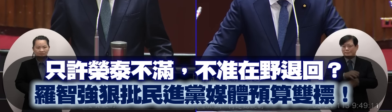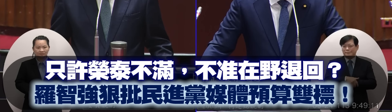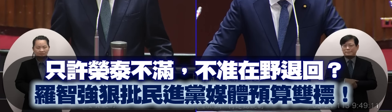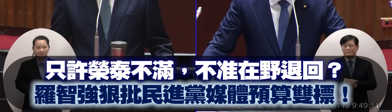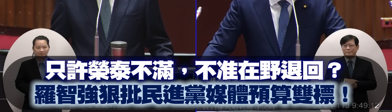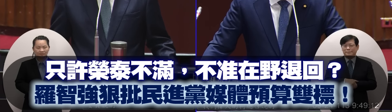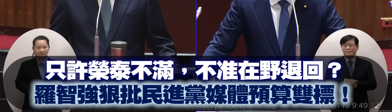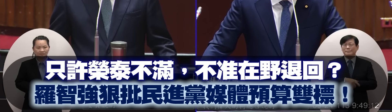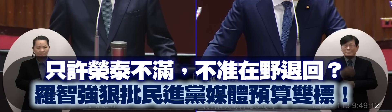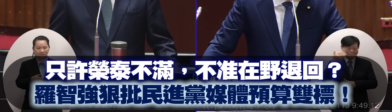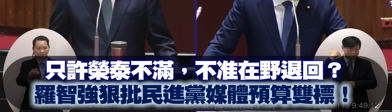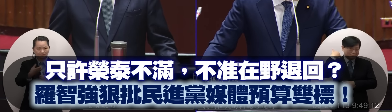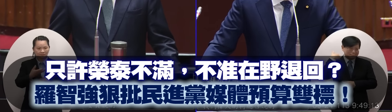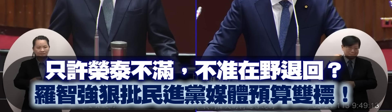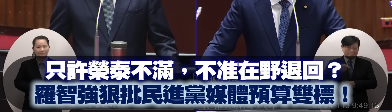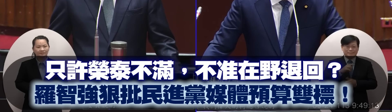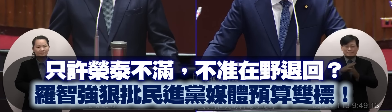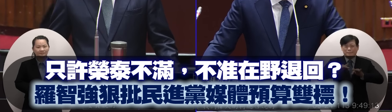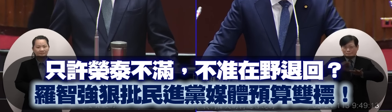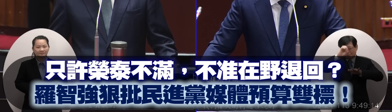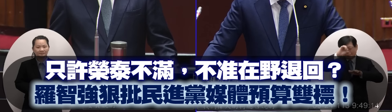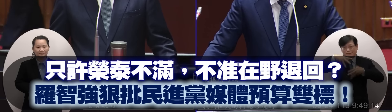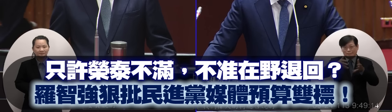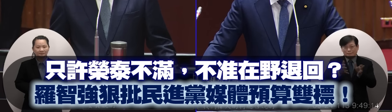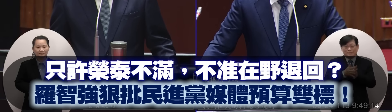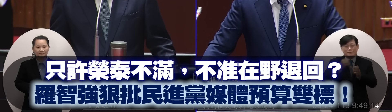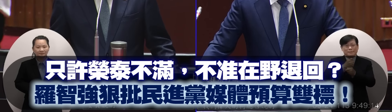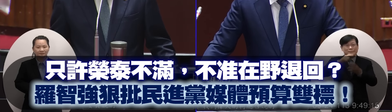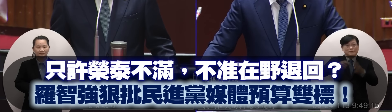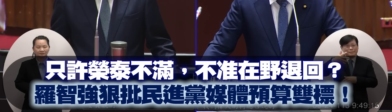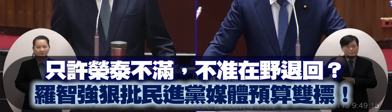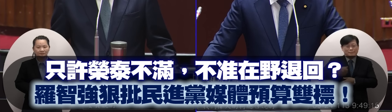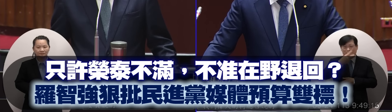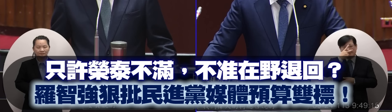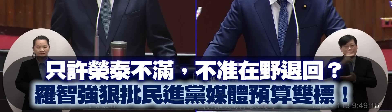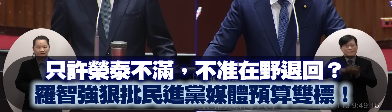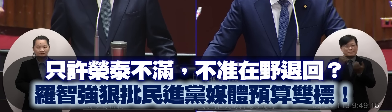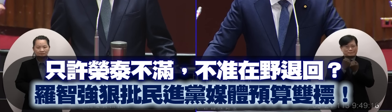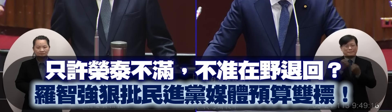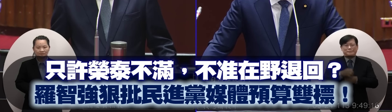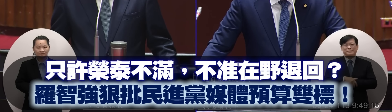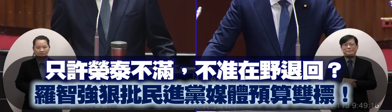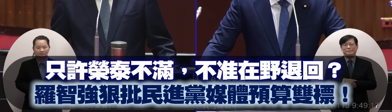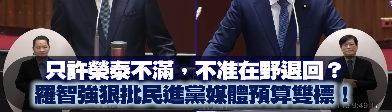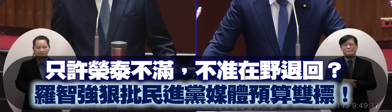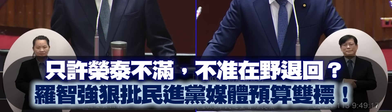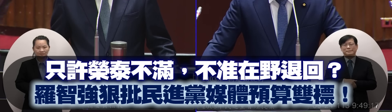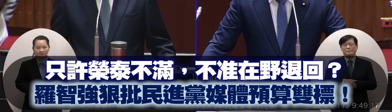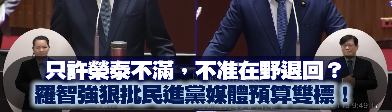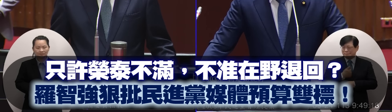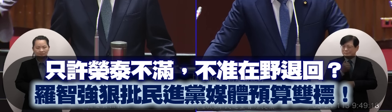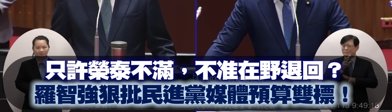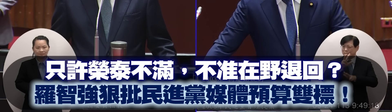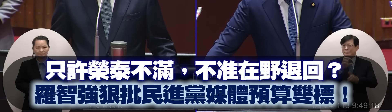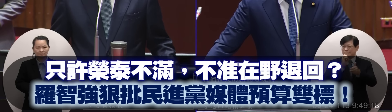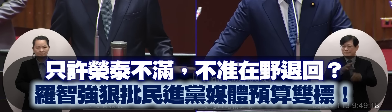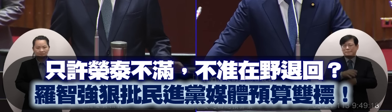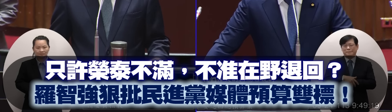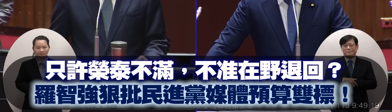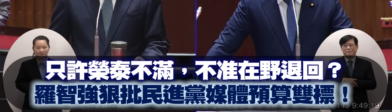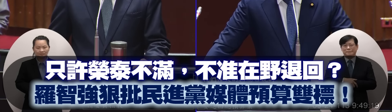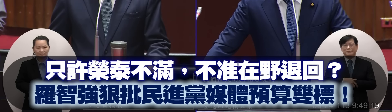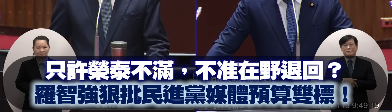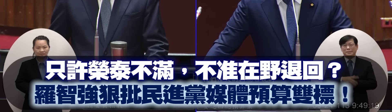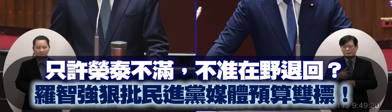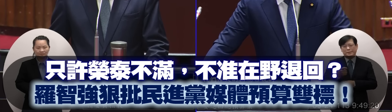委员指教， 是当时的民进党党团干事长赖清德。说真的啦，跟院长说